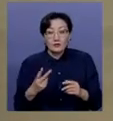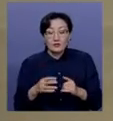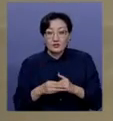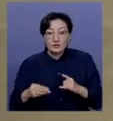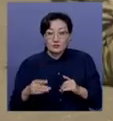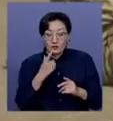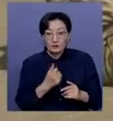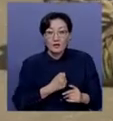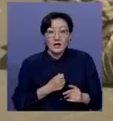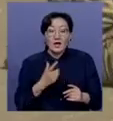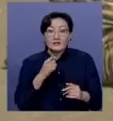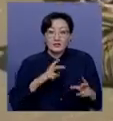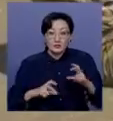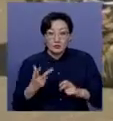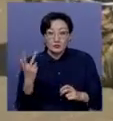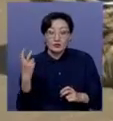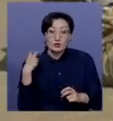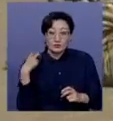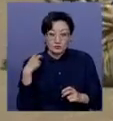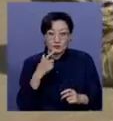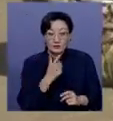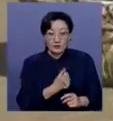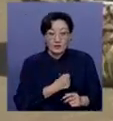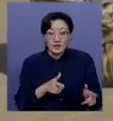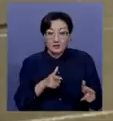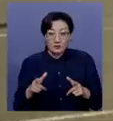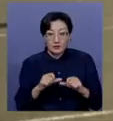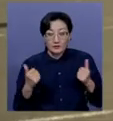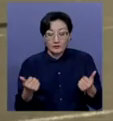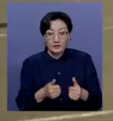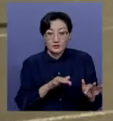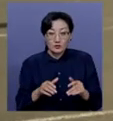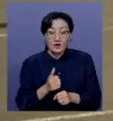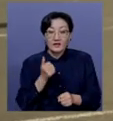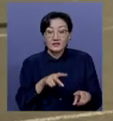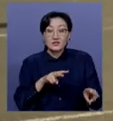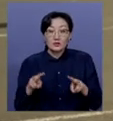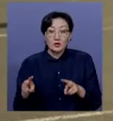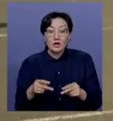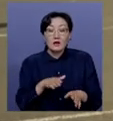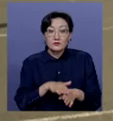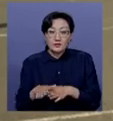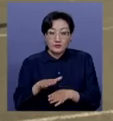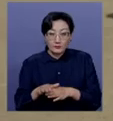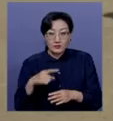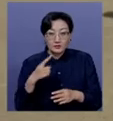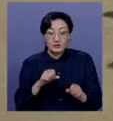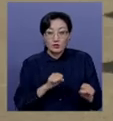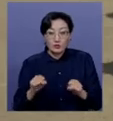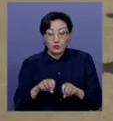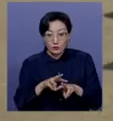әскерлері әскери институтының үшінші курсанттары. Дайынды карантиндік шараларда қатаң сақтай отырып жасалып жатыр, деді